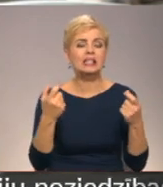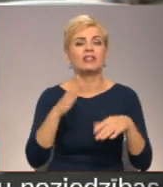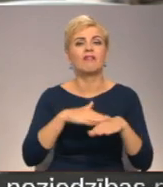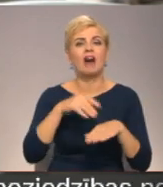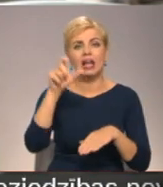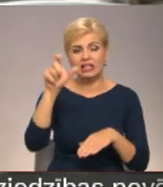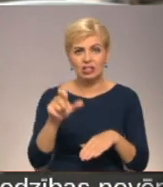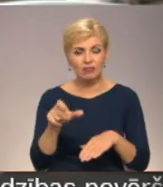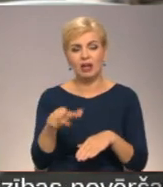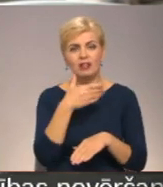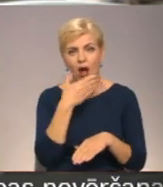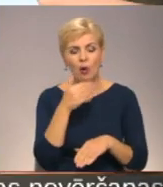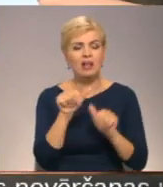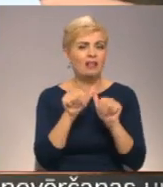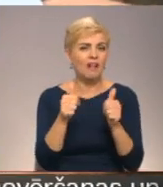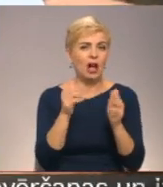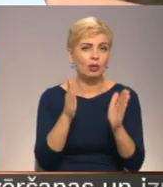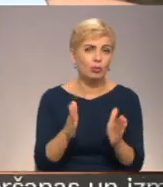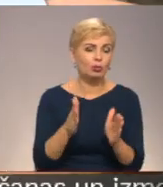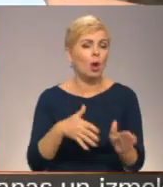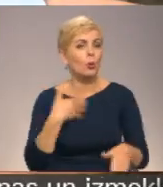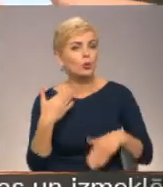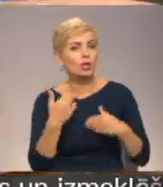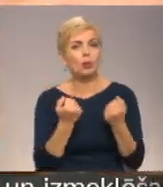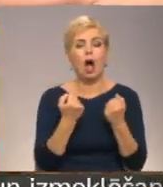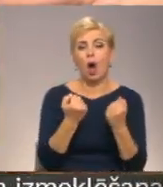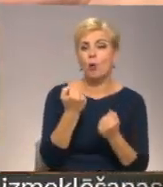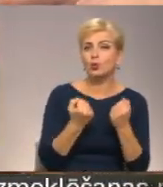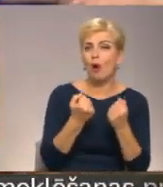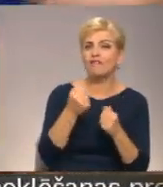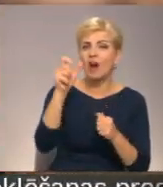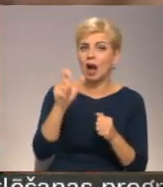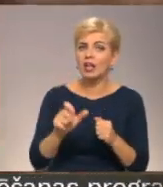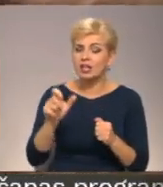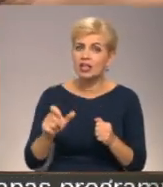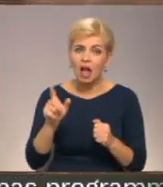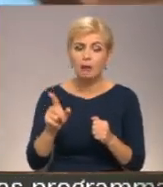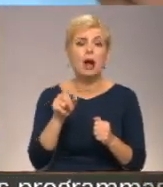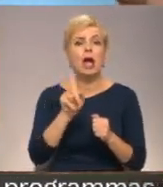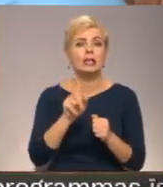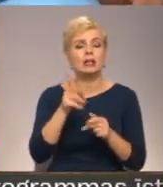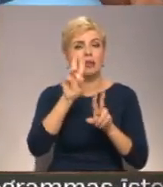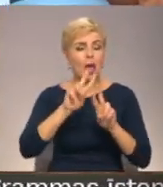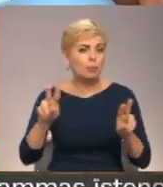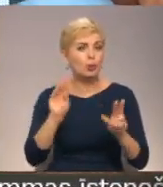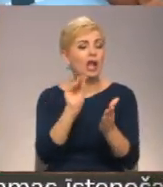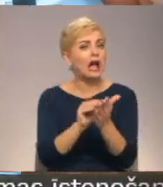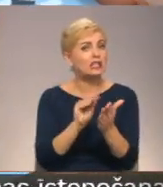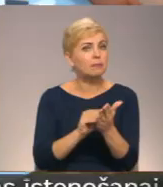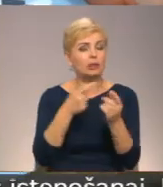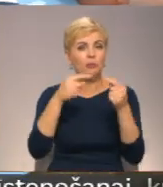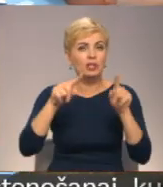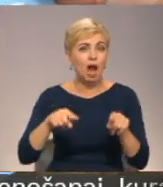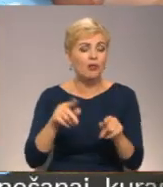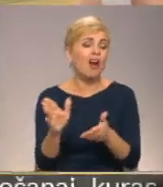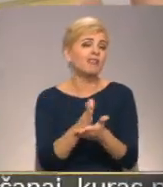vainīgs. Tā nebūs, tā nevar būt. Bāžas autovadītājiem ir arī par to, ka nepratīs paziņojumu aizpildīt, bet daļa sauc